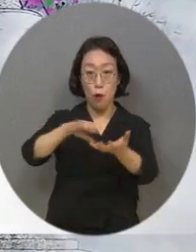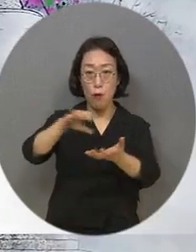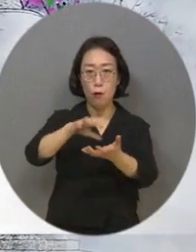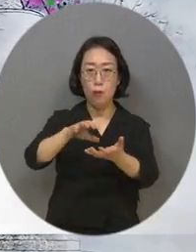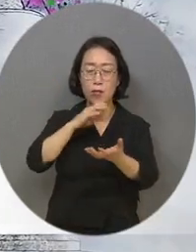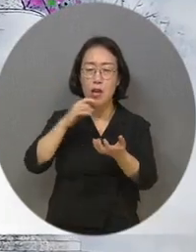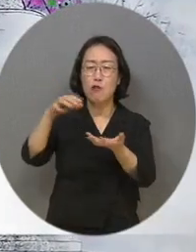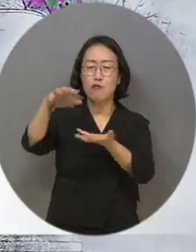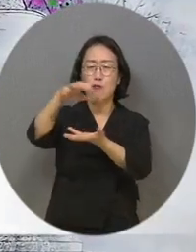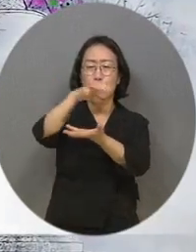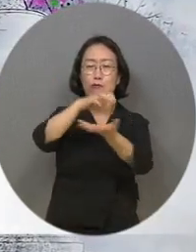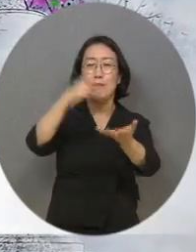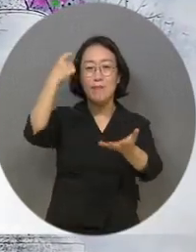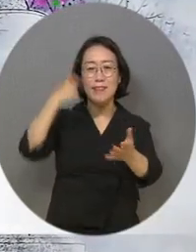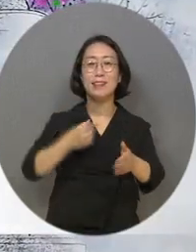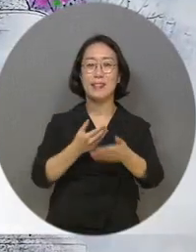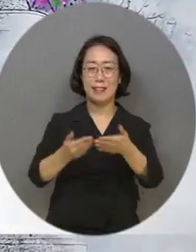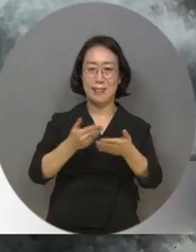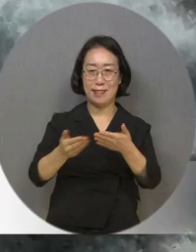운물을 표현합니다.